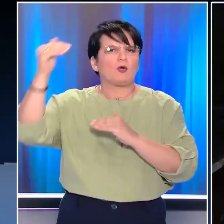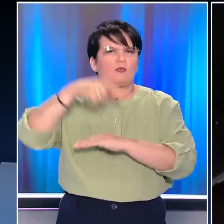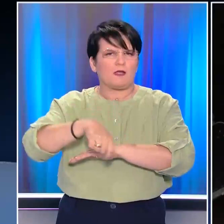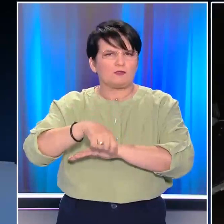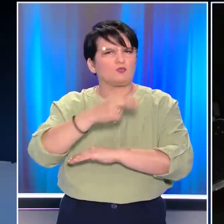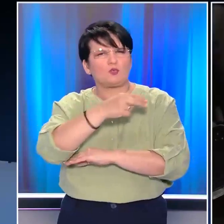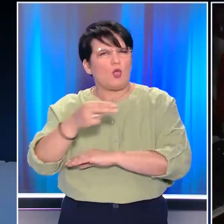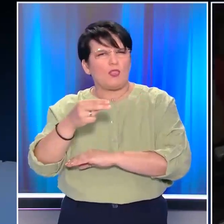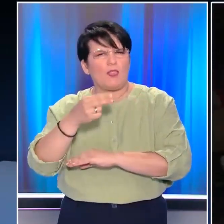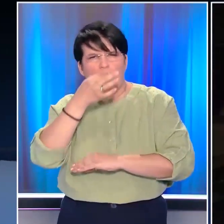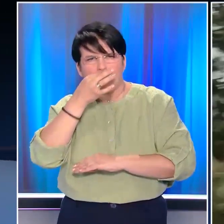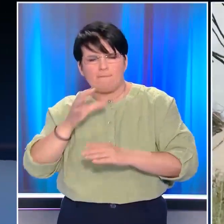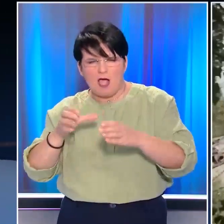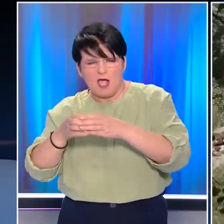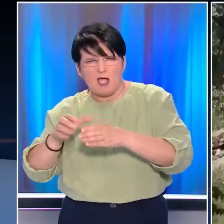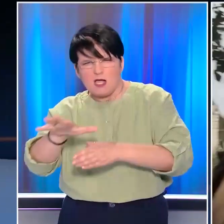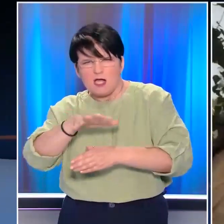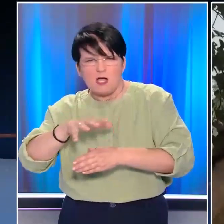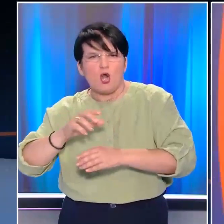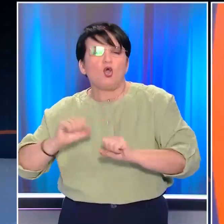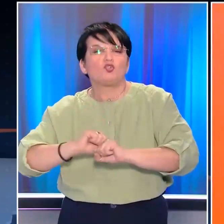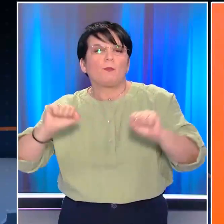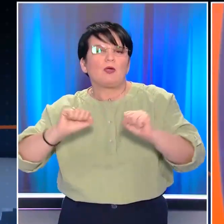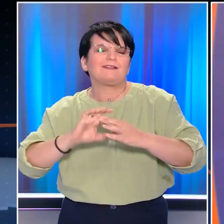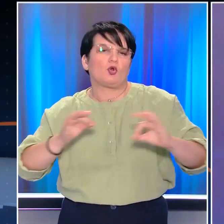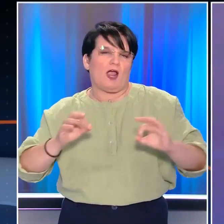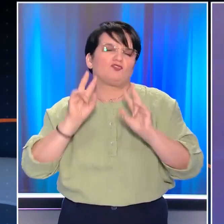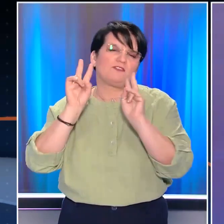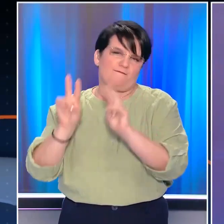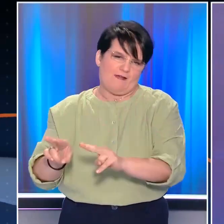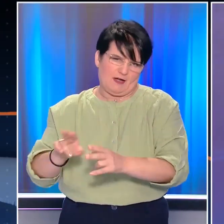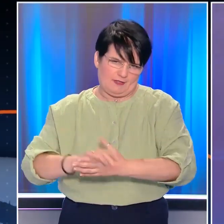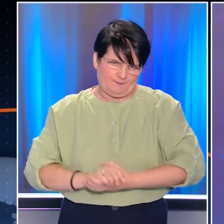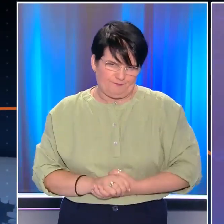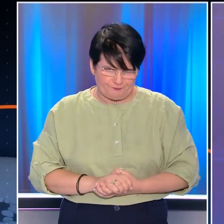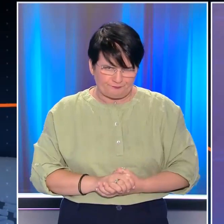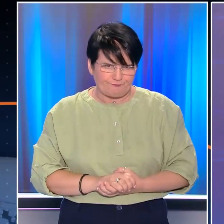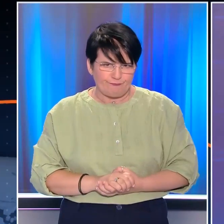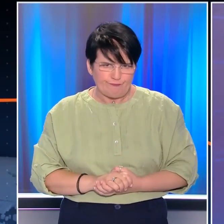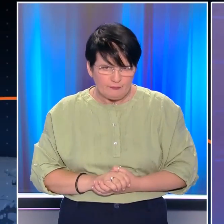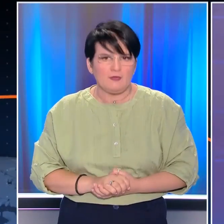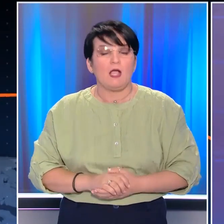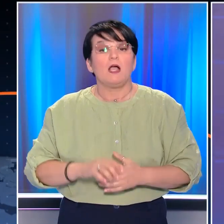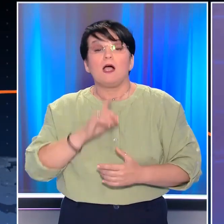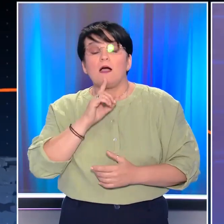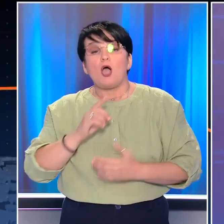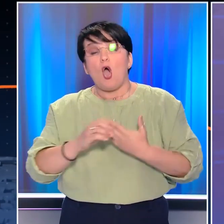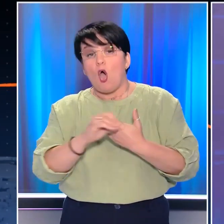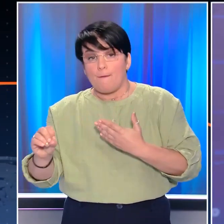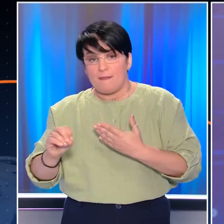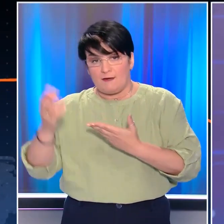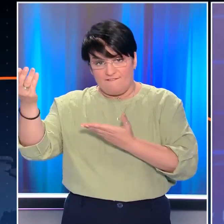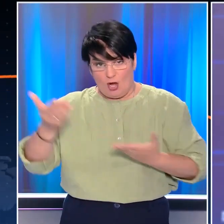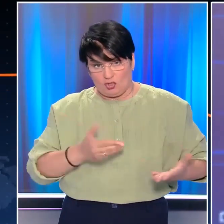τον χαρακτηρισμό του τάγματος ως τρομοκρατική οντότητα. Να ορίσει από τώρα την ημερομηνία των εκλογών, ζήτησε από τον